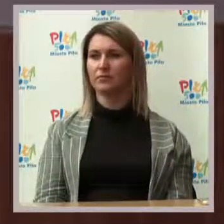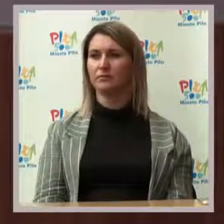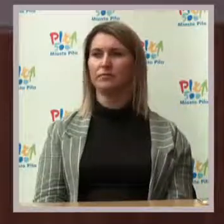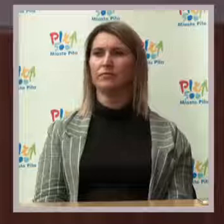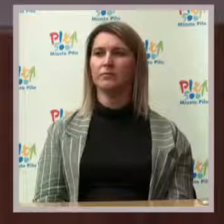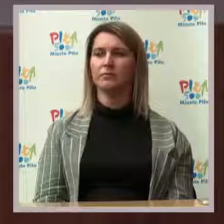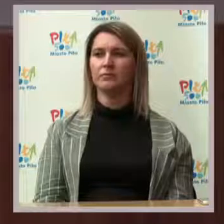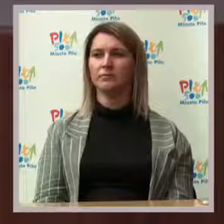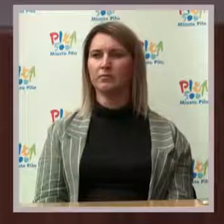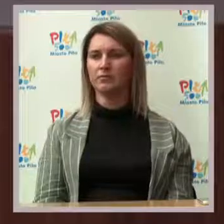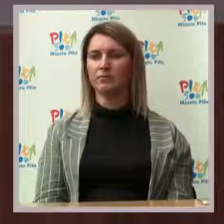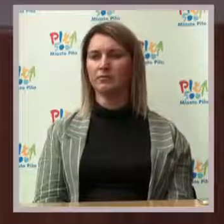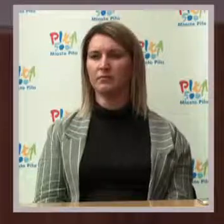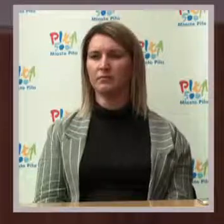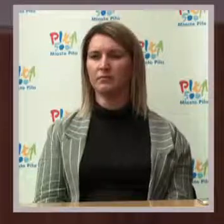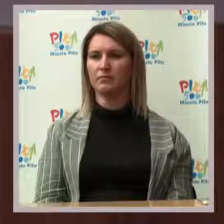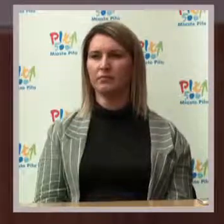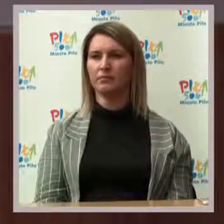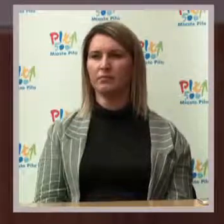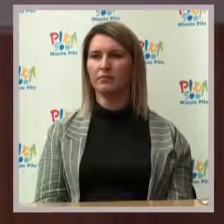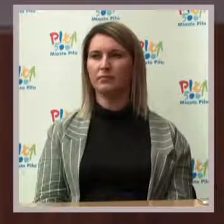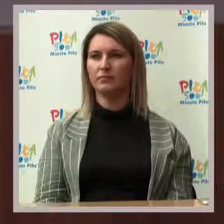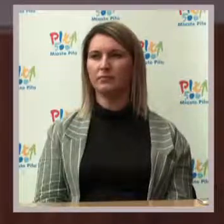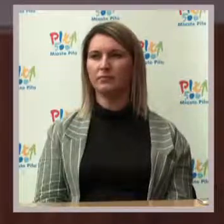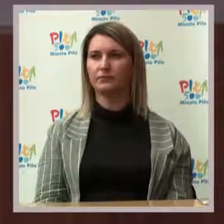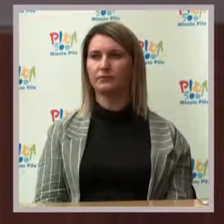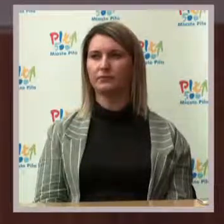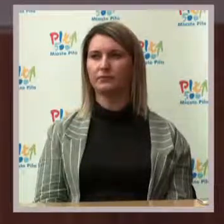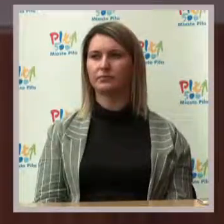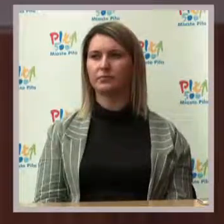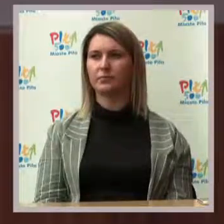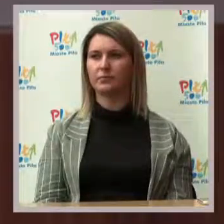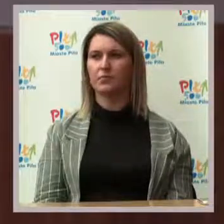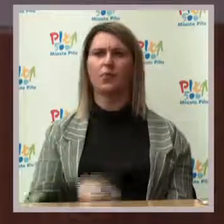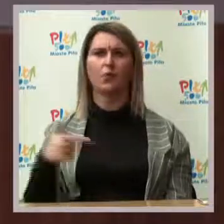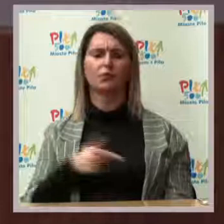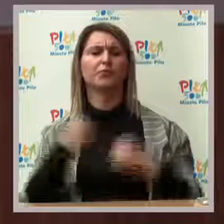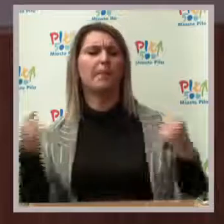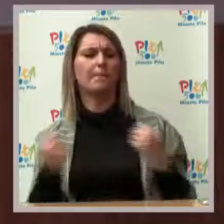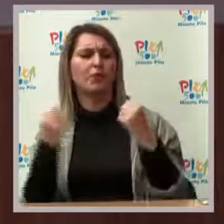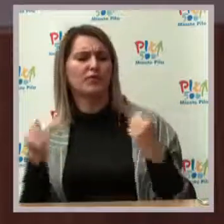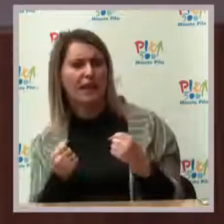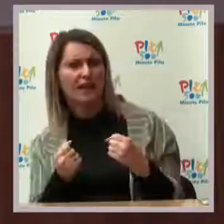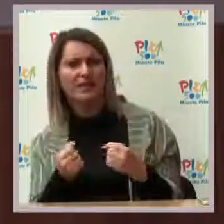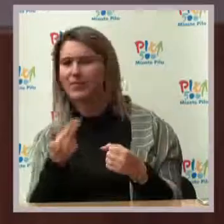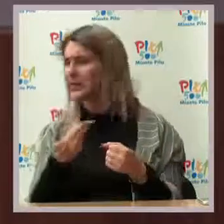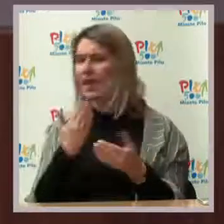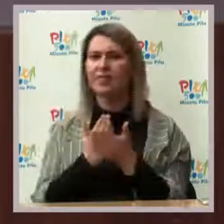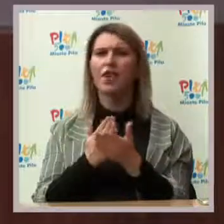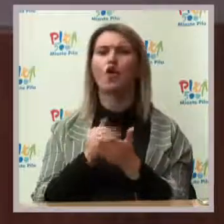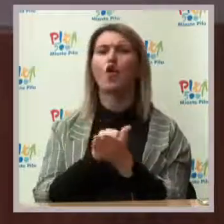na którą też musimy położyć szczególny nacisk. Zawsze mówimy o 11, ale